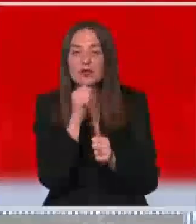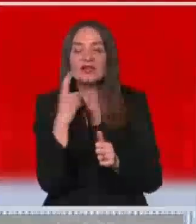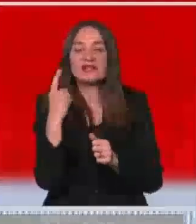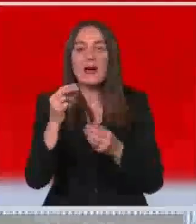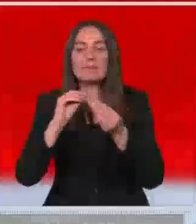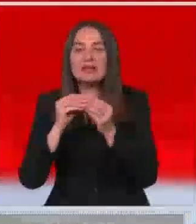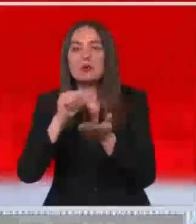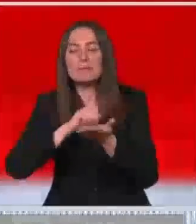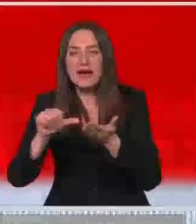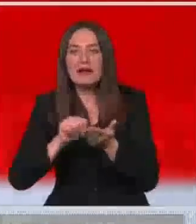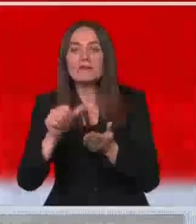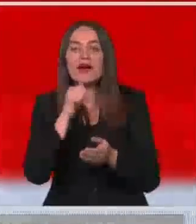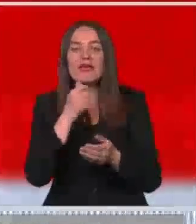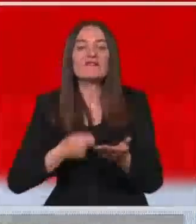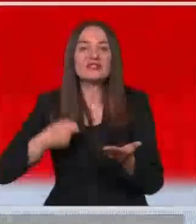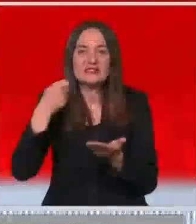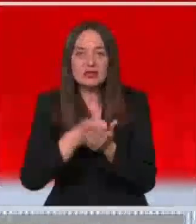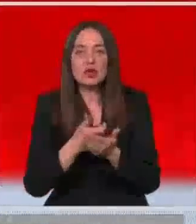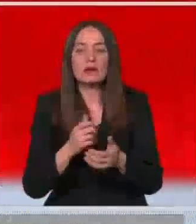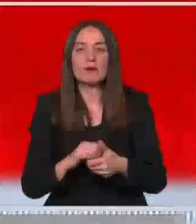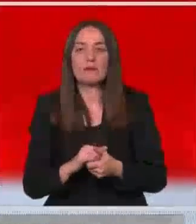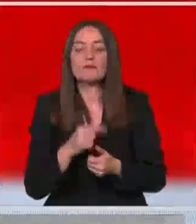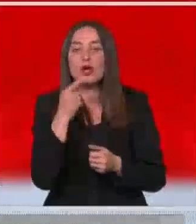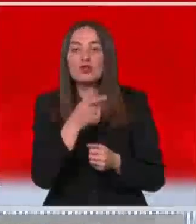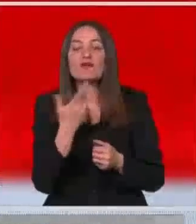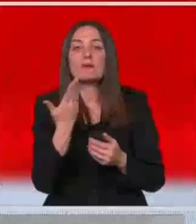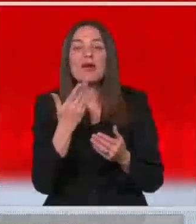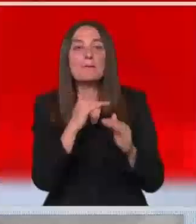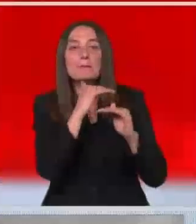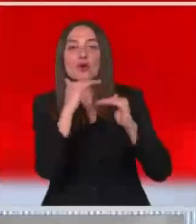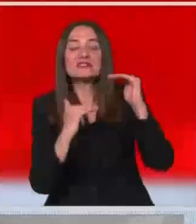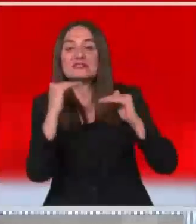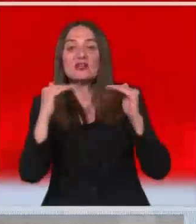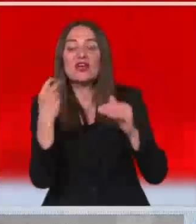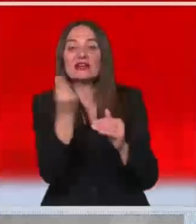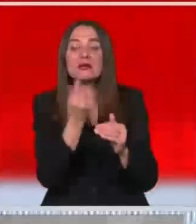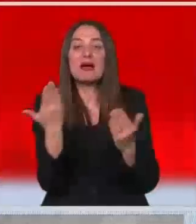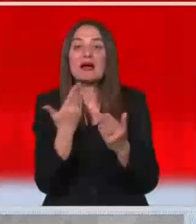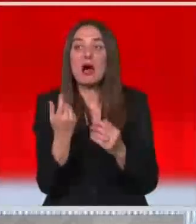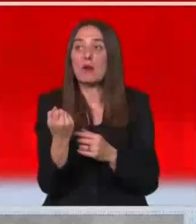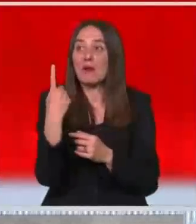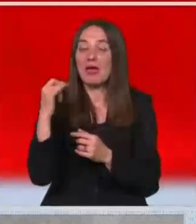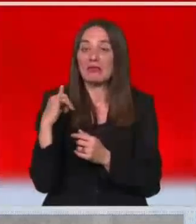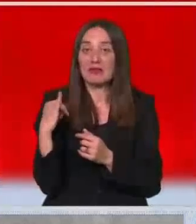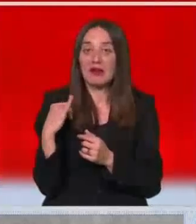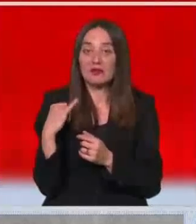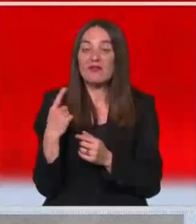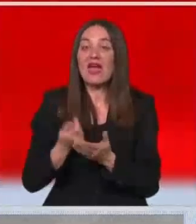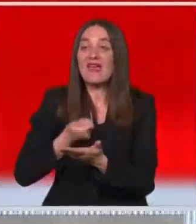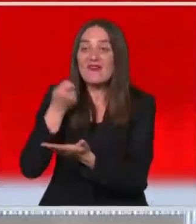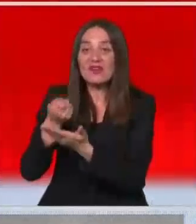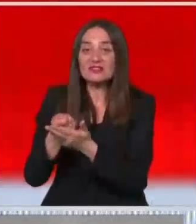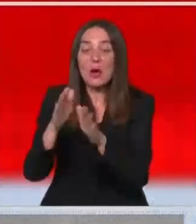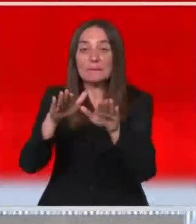berzom, i sa bankama, i sa investitorima. To vam je pozicioniranje Srbije kao atraktivnog i